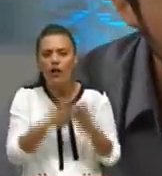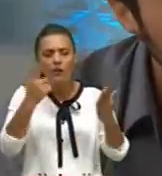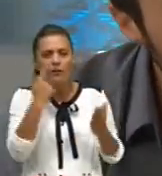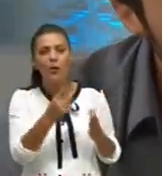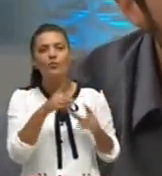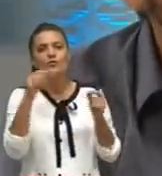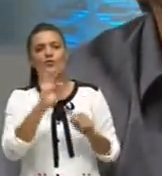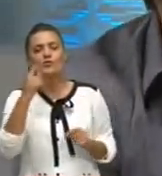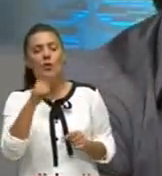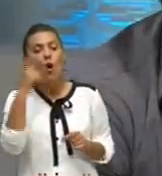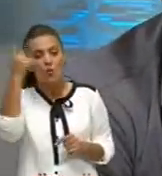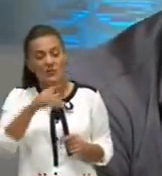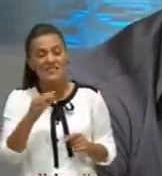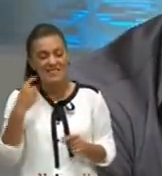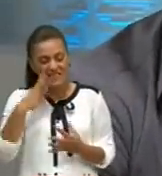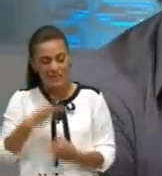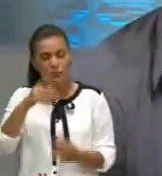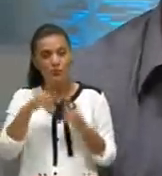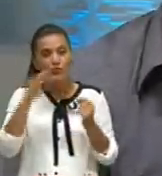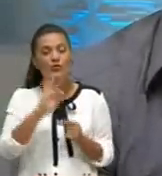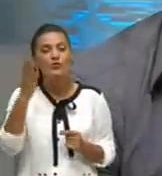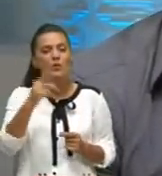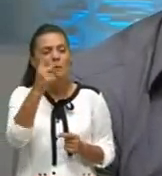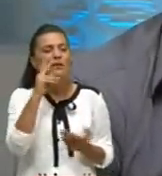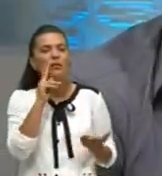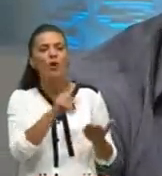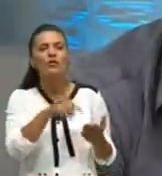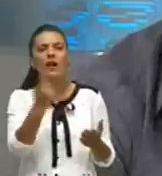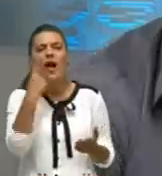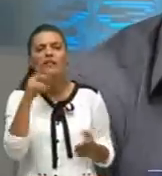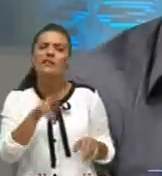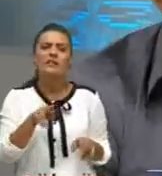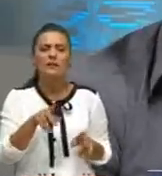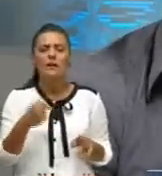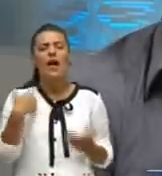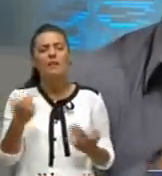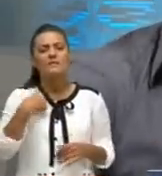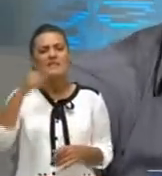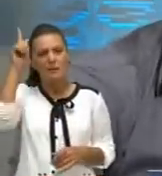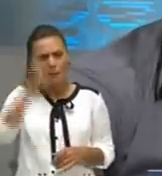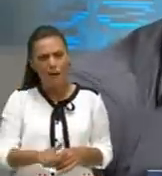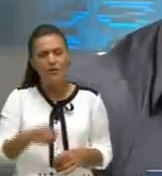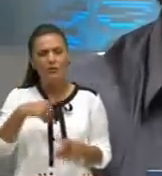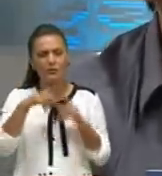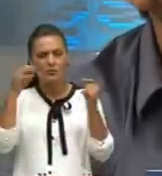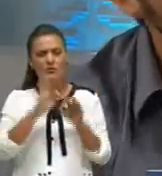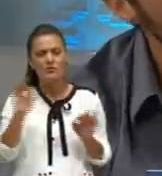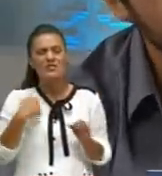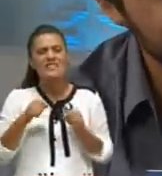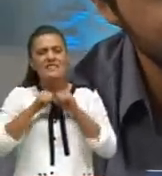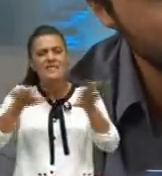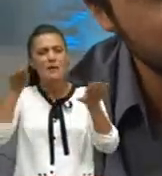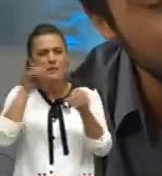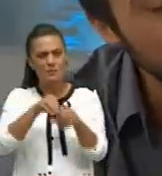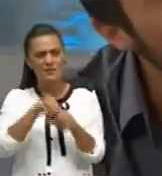bu da insanın mutsuzluk odaklı olduğuna dair bir görüntü. Doğru. Yani biz başta mutsuzlukları